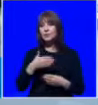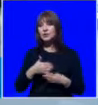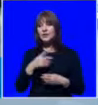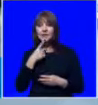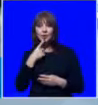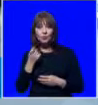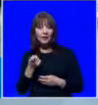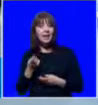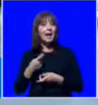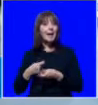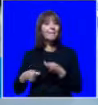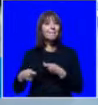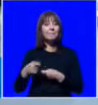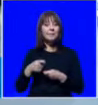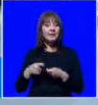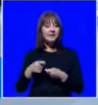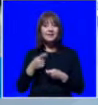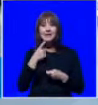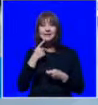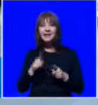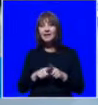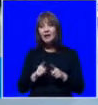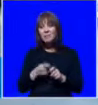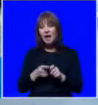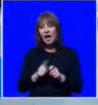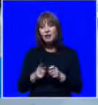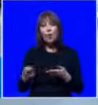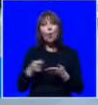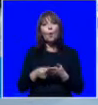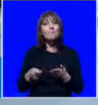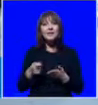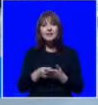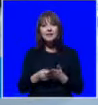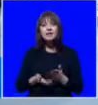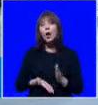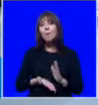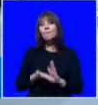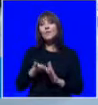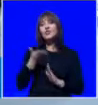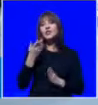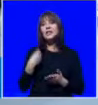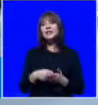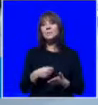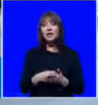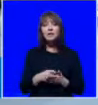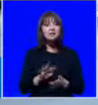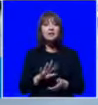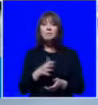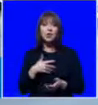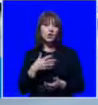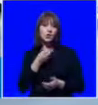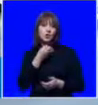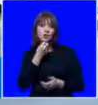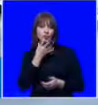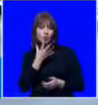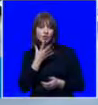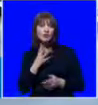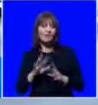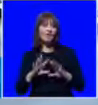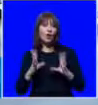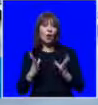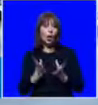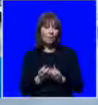отговорен, в стремежа си да компенсира тази инфлация, повиши заплатите, дори в някои случаи, в общите